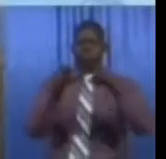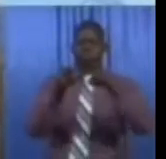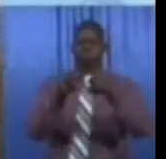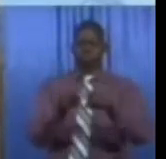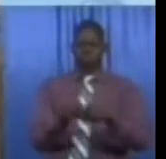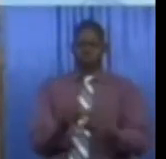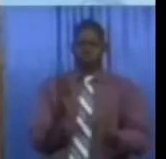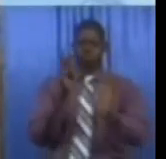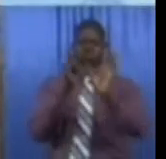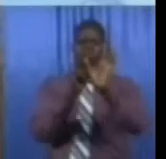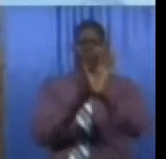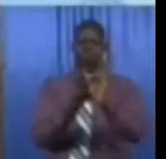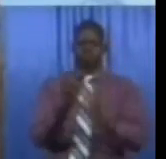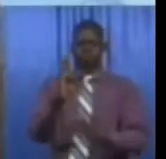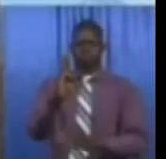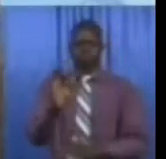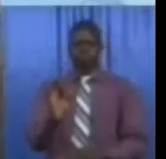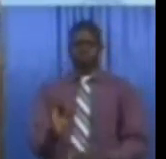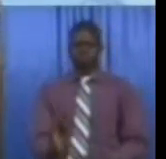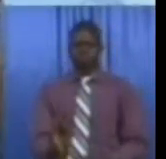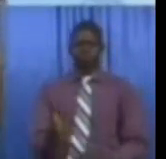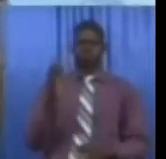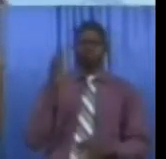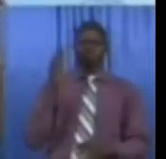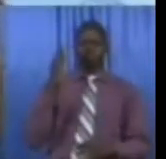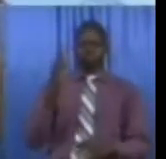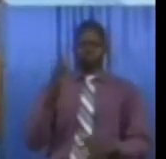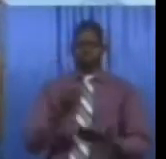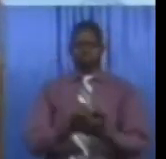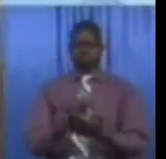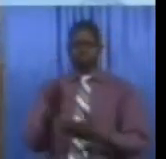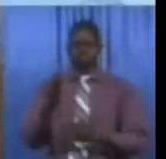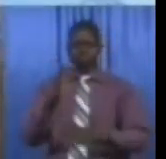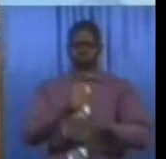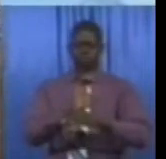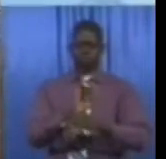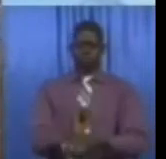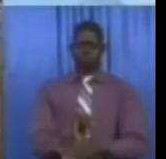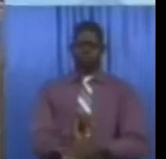la participation du Burkina au forum Investir en Côte d'Ivoire.